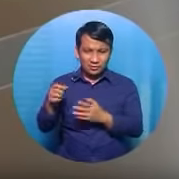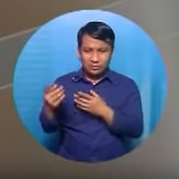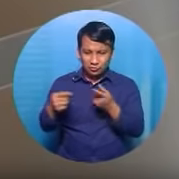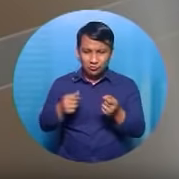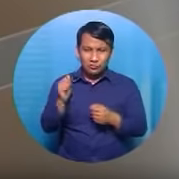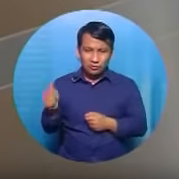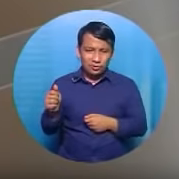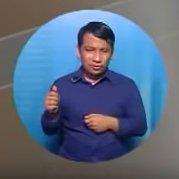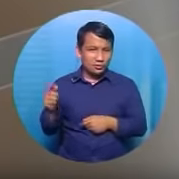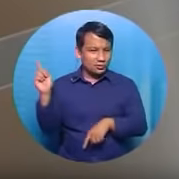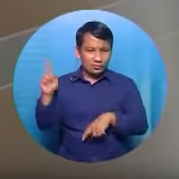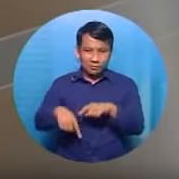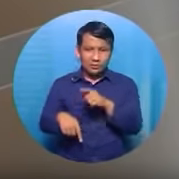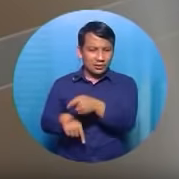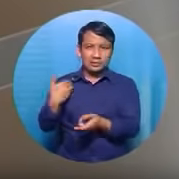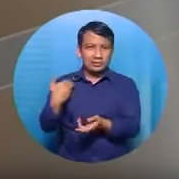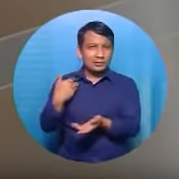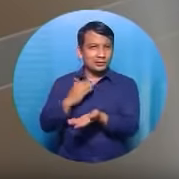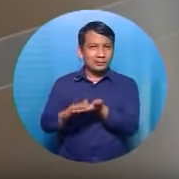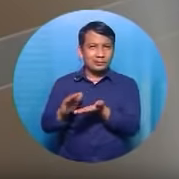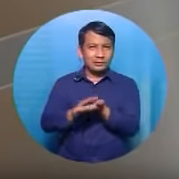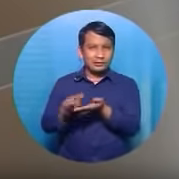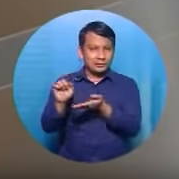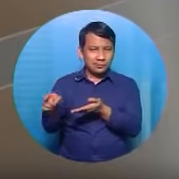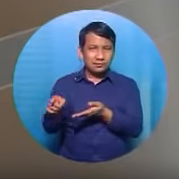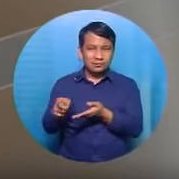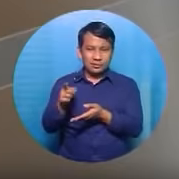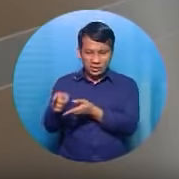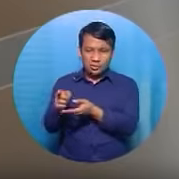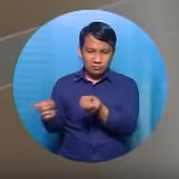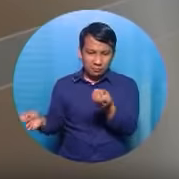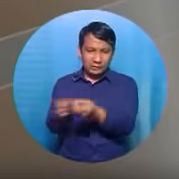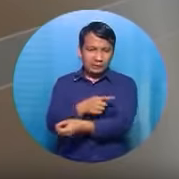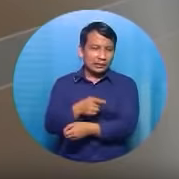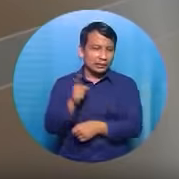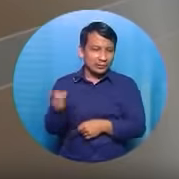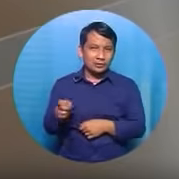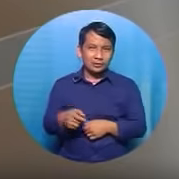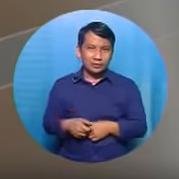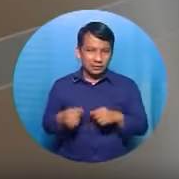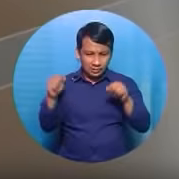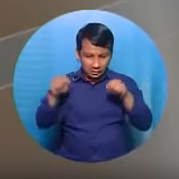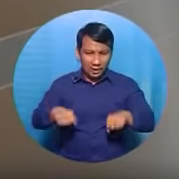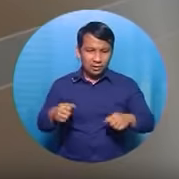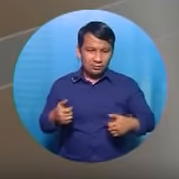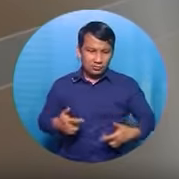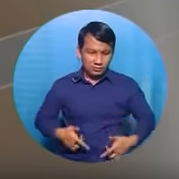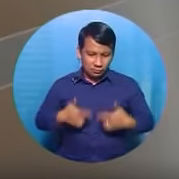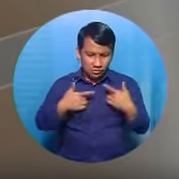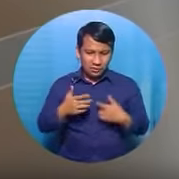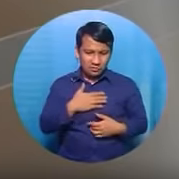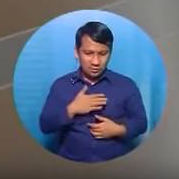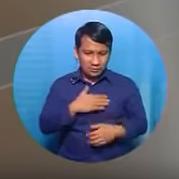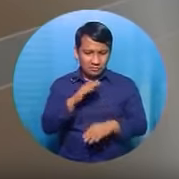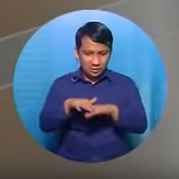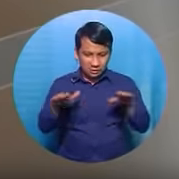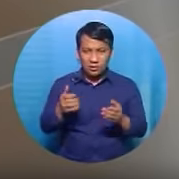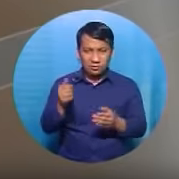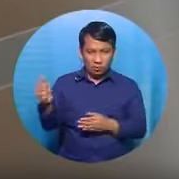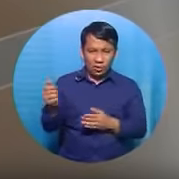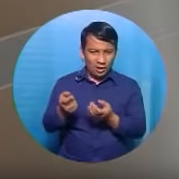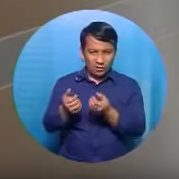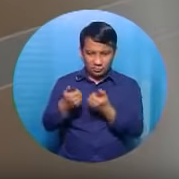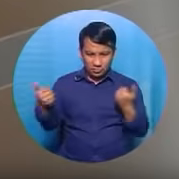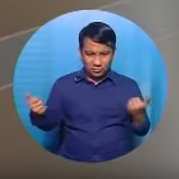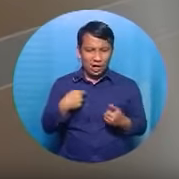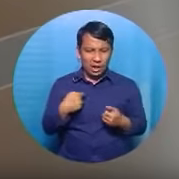ko, hindi ko kayo mapapatawad. Talagang ipapatanggal kita. Kaya kong buhayin ang mga anak ko kahit wala ka.